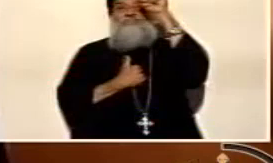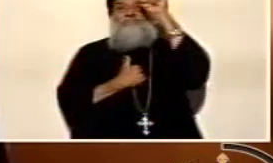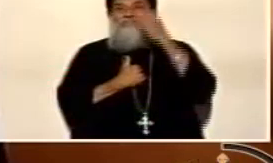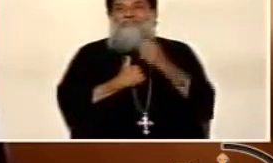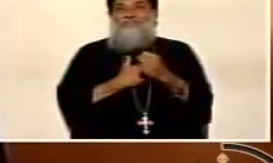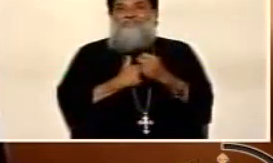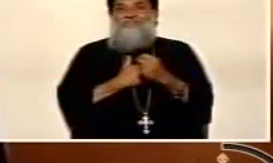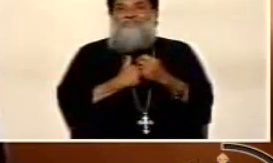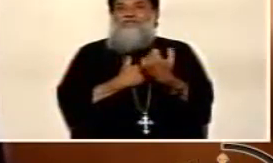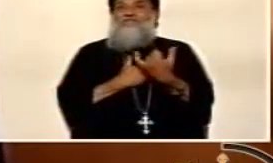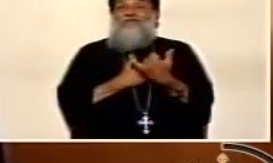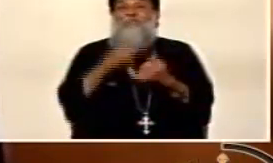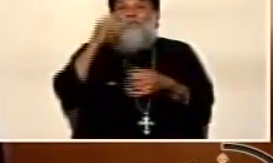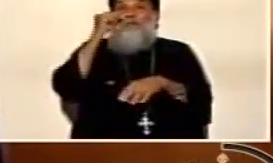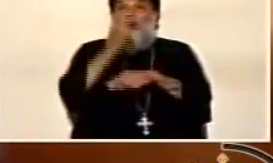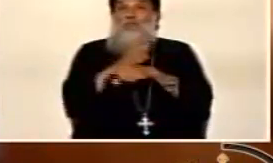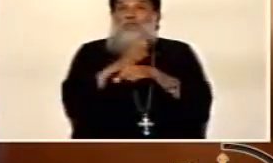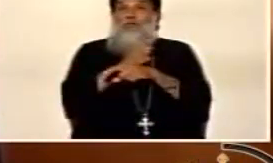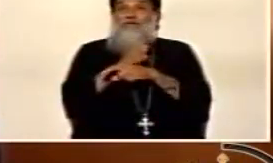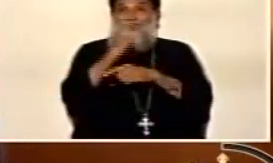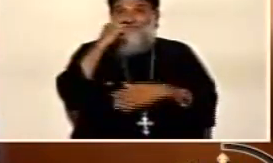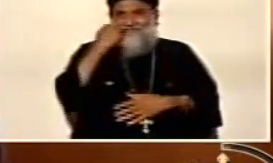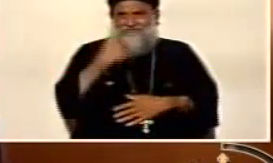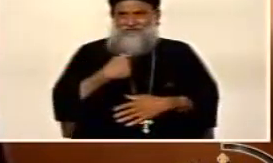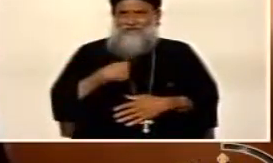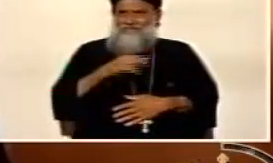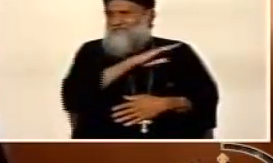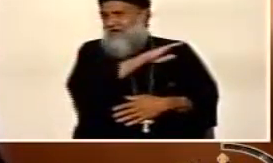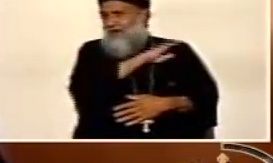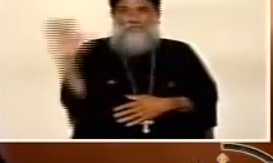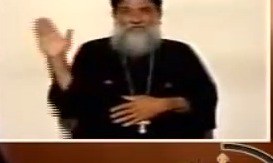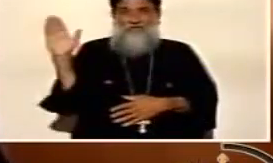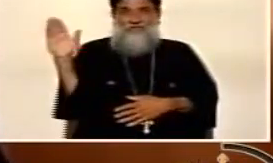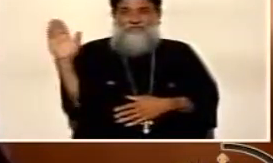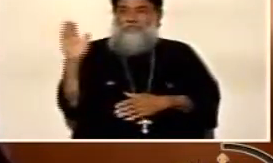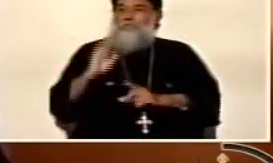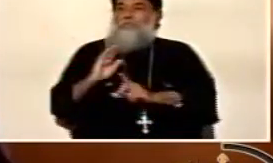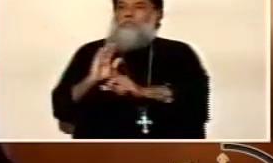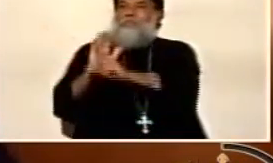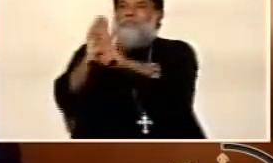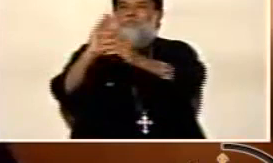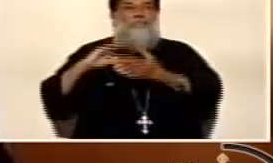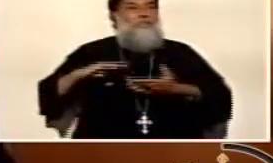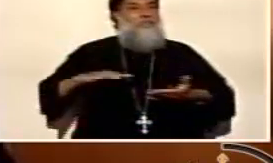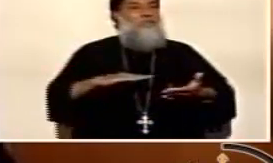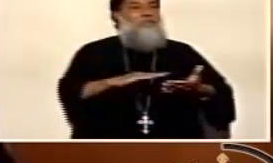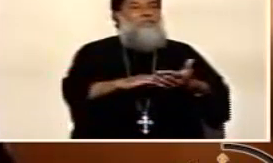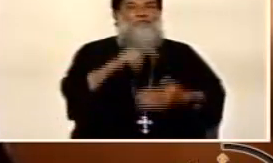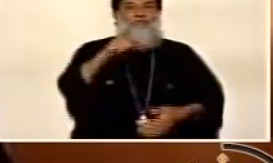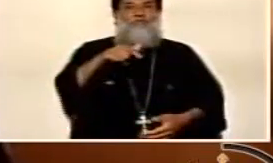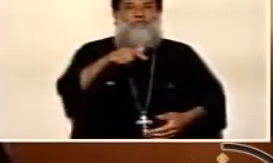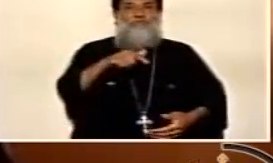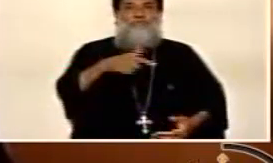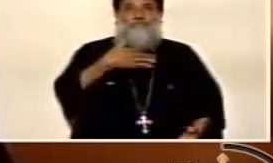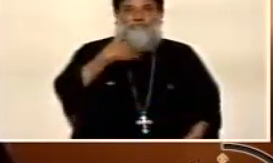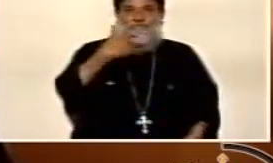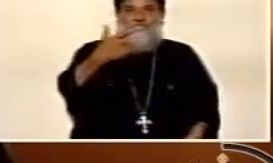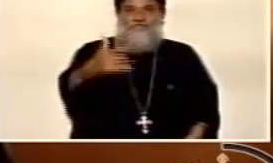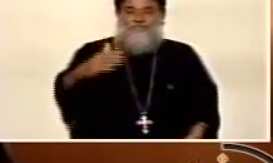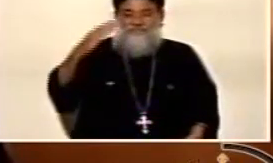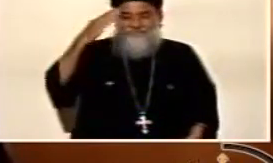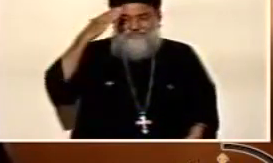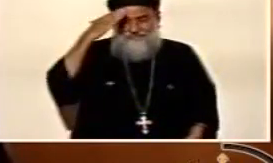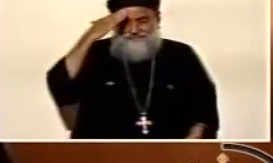معلمنا بولس الرسول لم يفكر في هذا الأمر إطلاقا. قال في مهانة مرحب